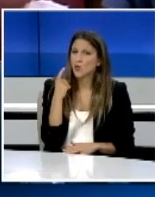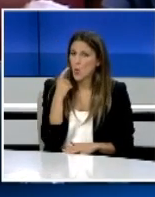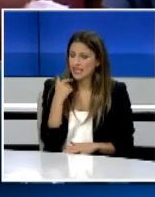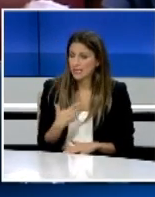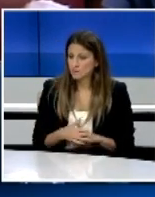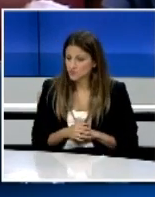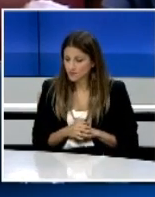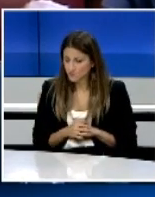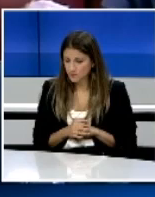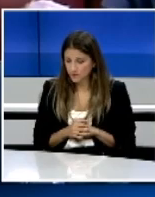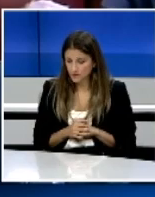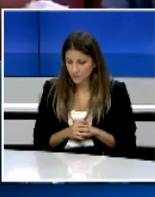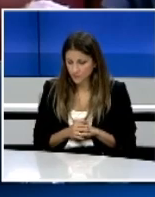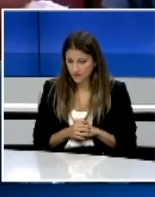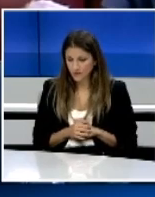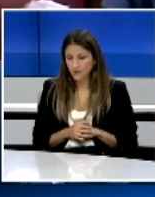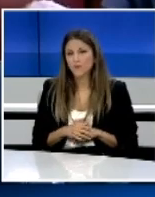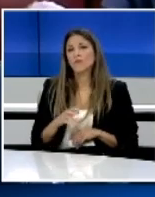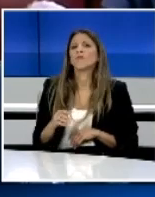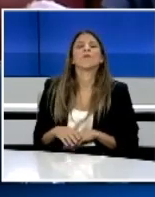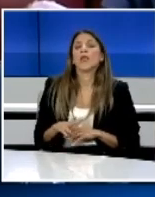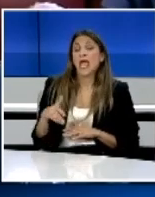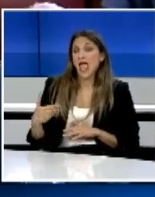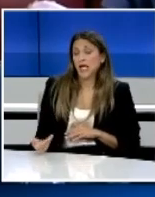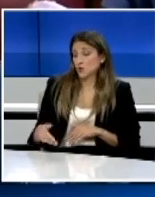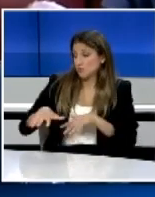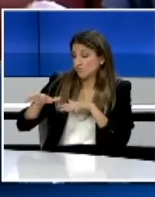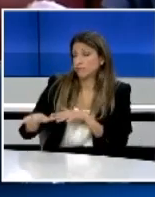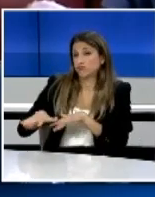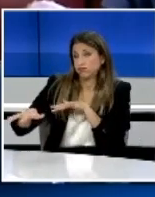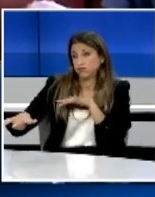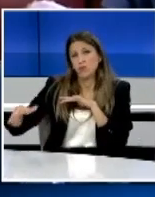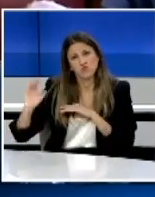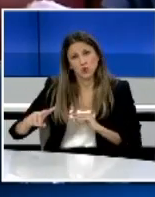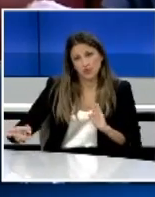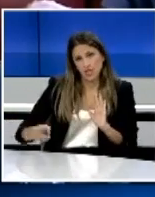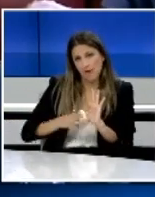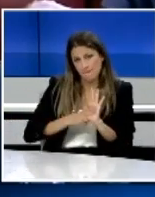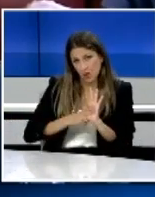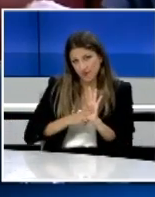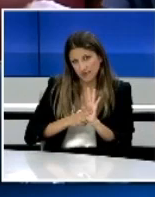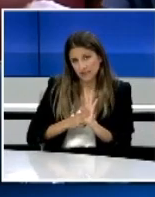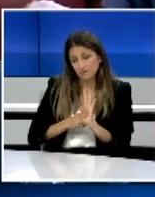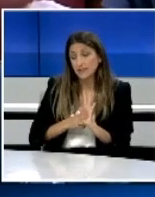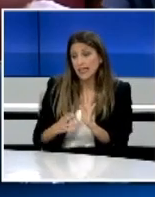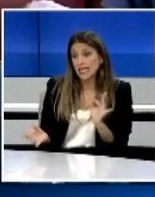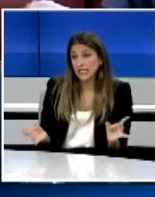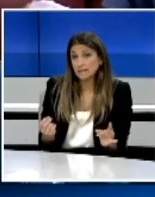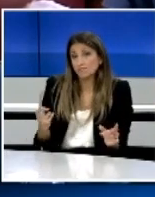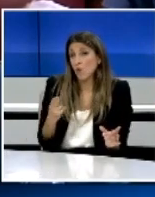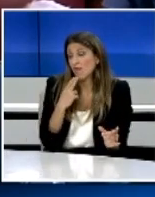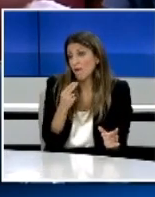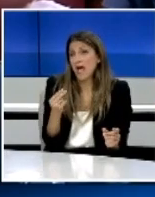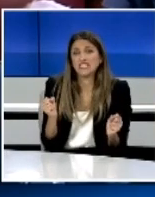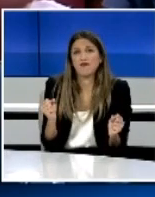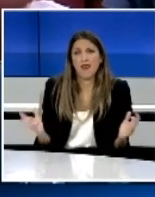δυνατότητα ακόμα και να απαγορεύονται δημόσιες συναθρήσεις όταν υφίσταται λόγος σημαντικός δημόσιας ασφάλειας